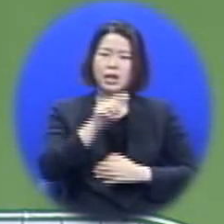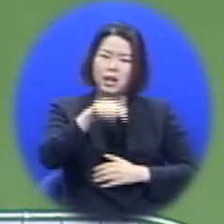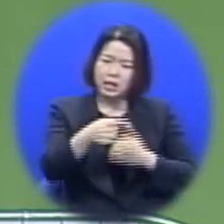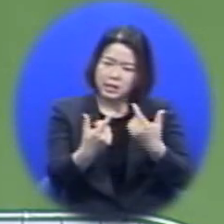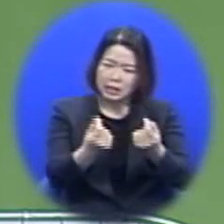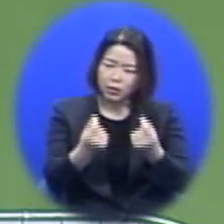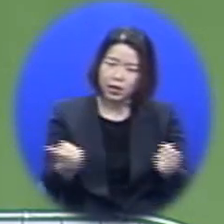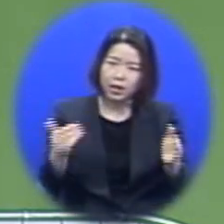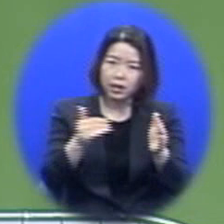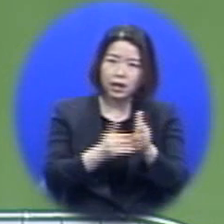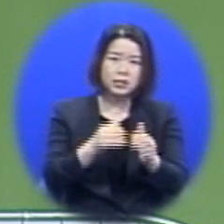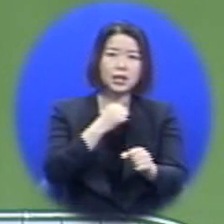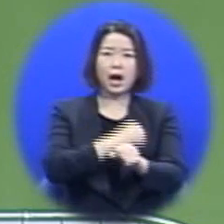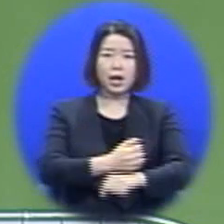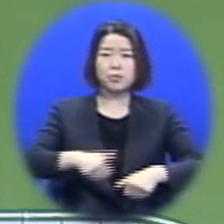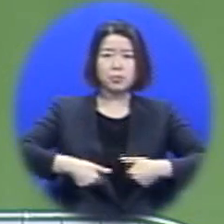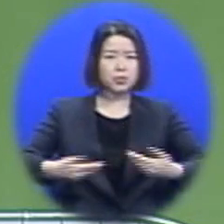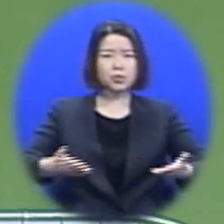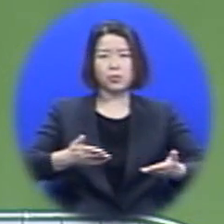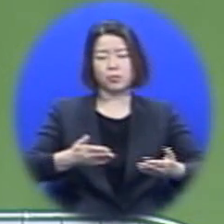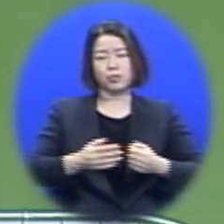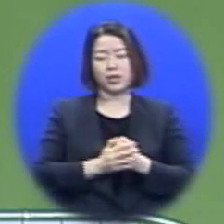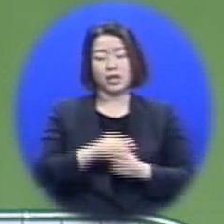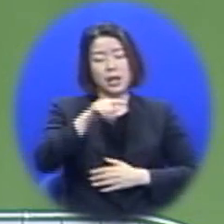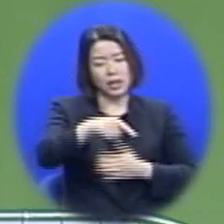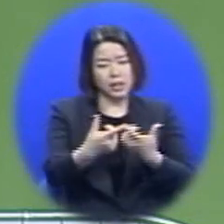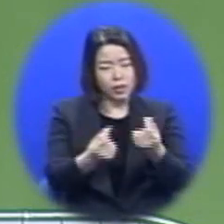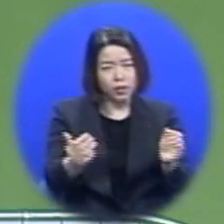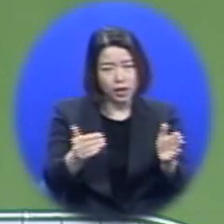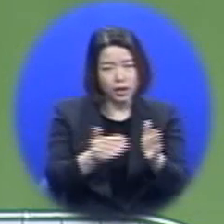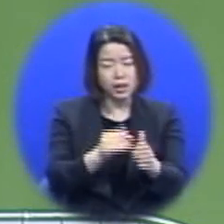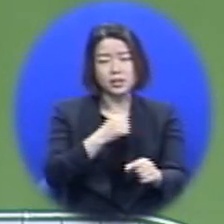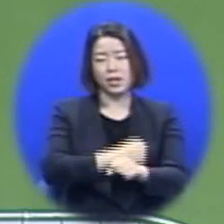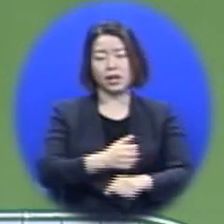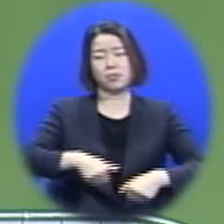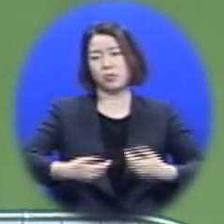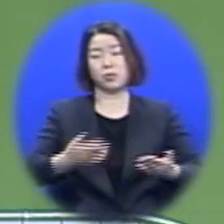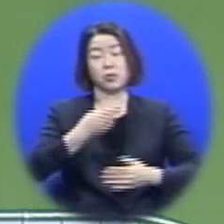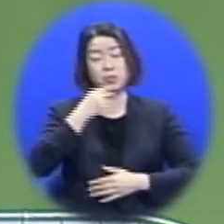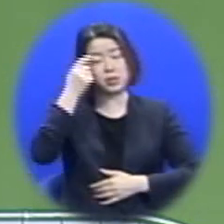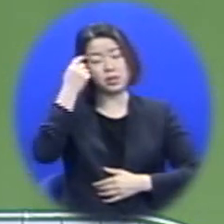이렇게까지 하실 필요는 없었는데 이렇게까지 하실 필요는 없잖아요.